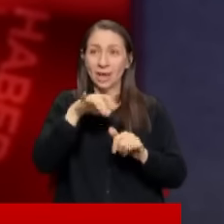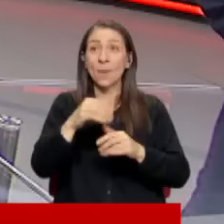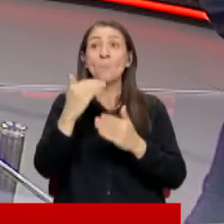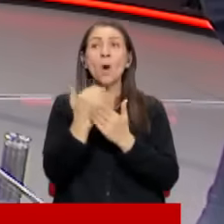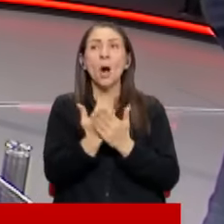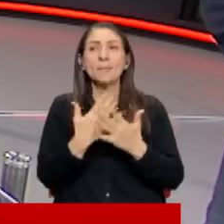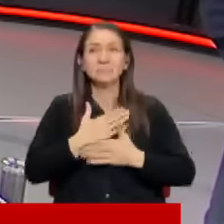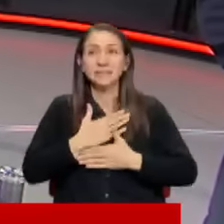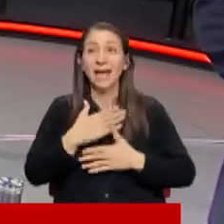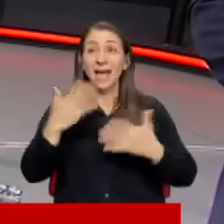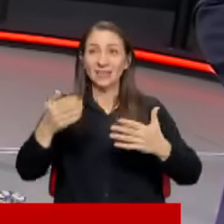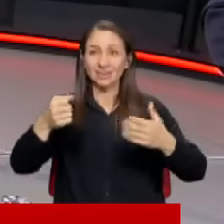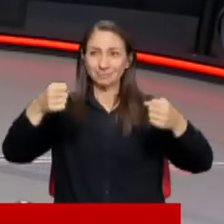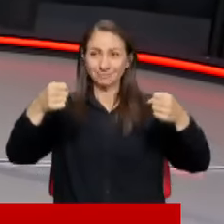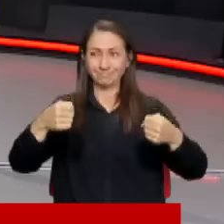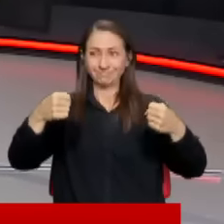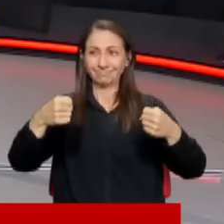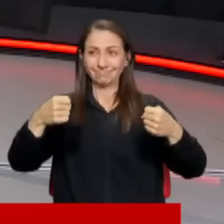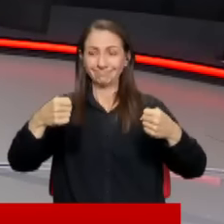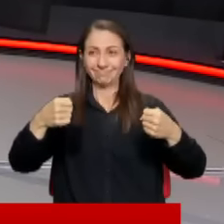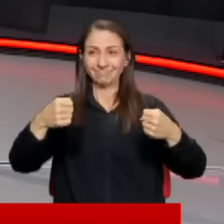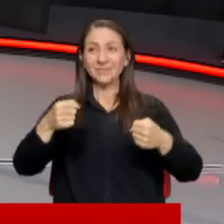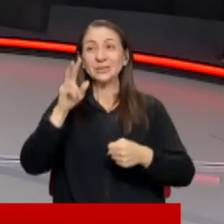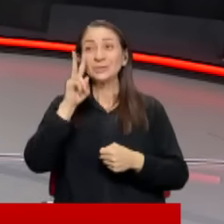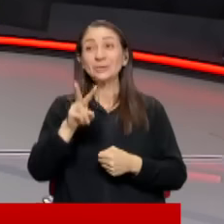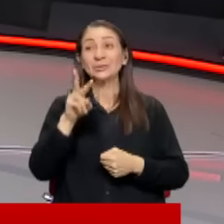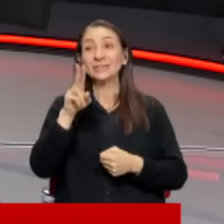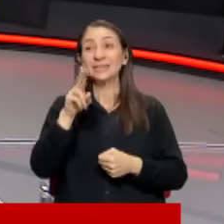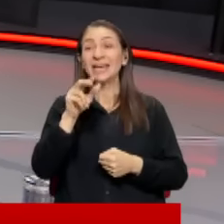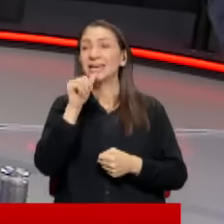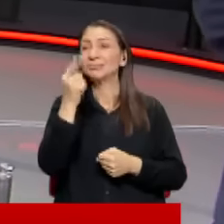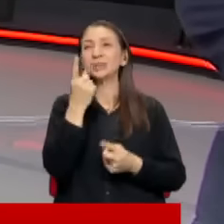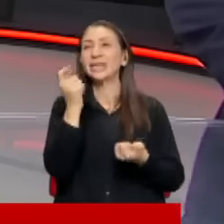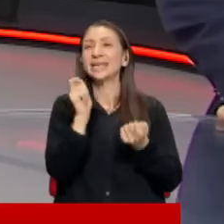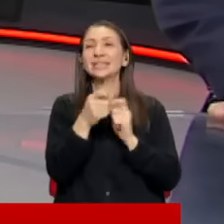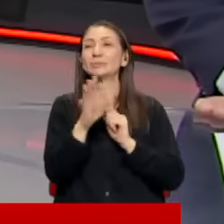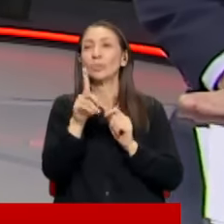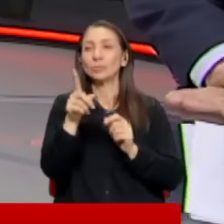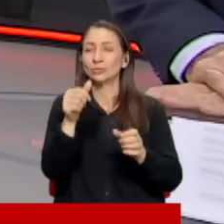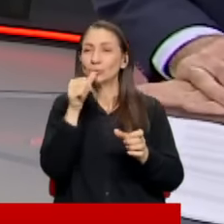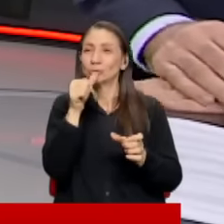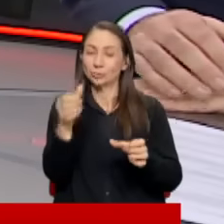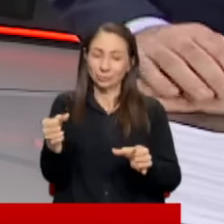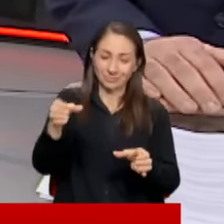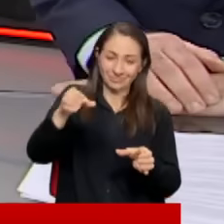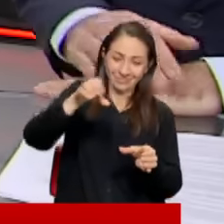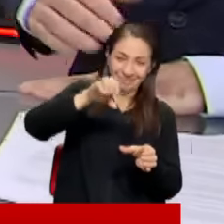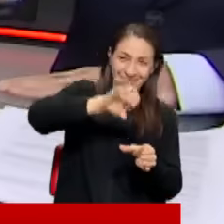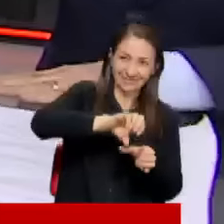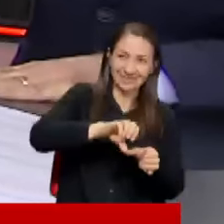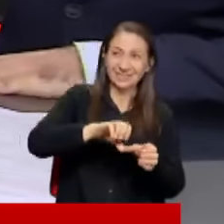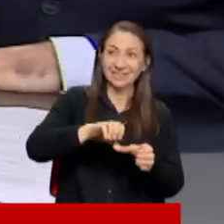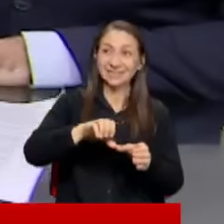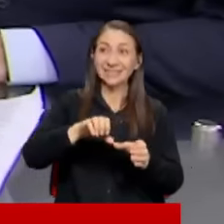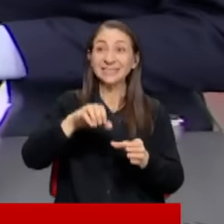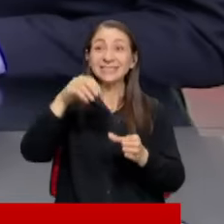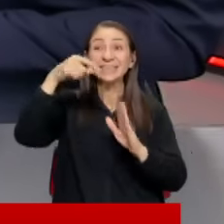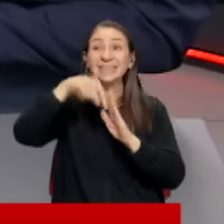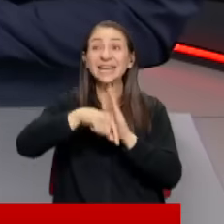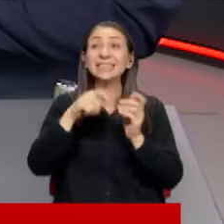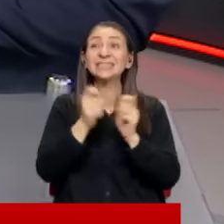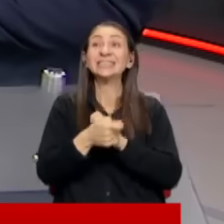programlarımızda. Efendim, gördüğünüz gibi hiçbir şey değişmiyor. Bunun içindeki suyu... İçeriklerimizde değişmediği